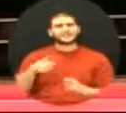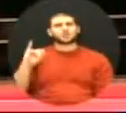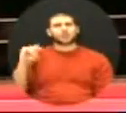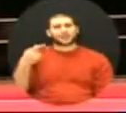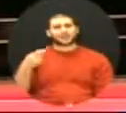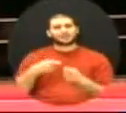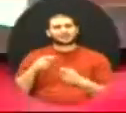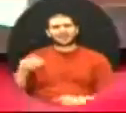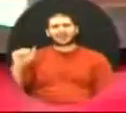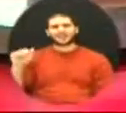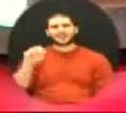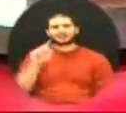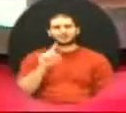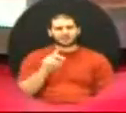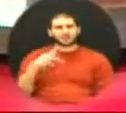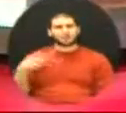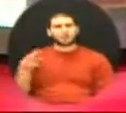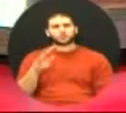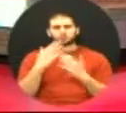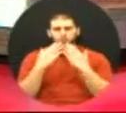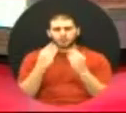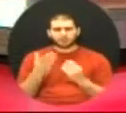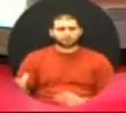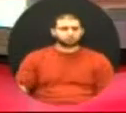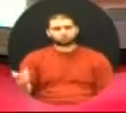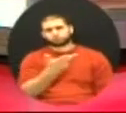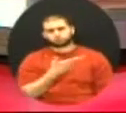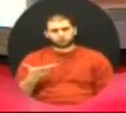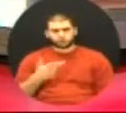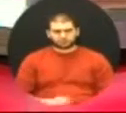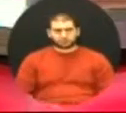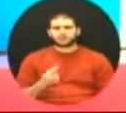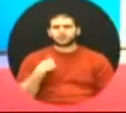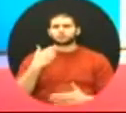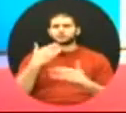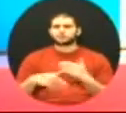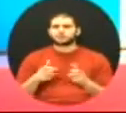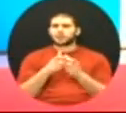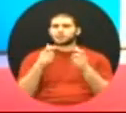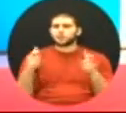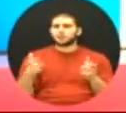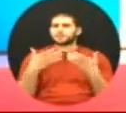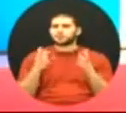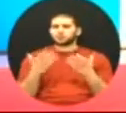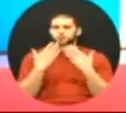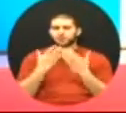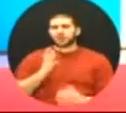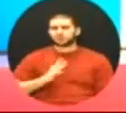חברת הכנסת איילת נחמיאס ורבין, פולי ברונשטיין, תודה רבה לשלושתכם. אנחנו בזה חותמים את האולפן הפתוח. תודה